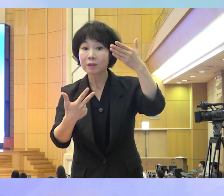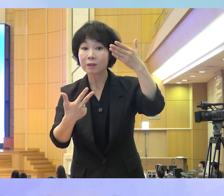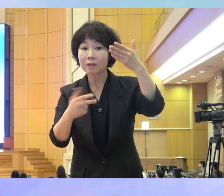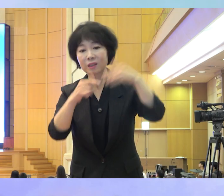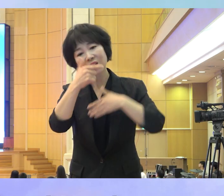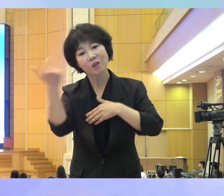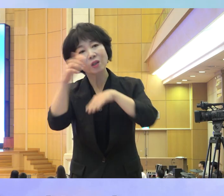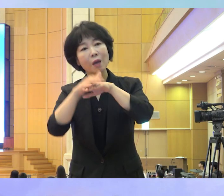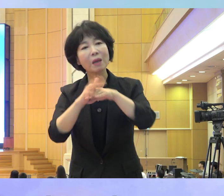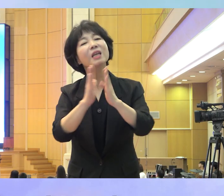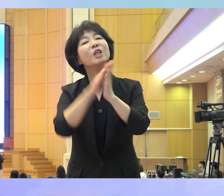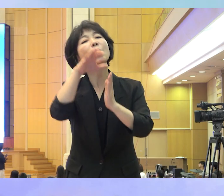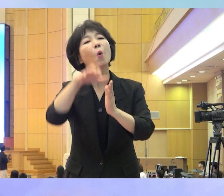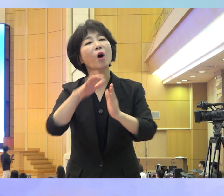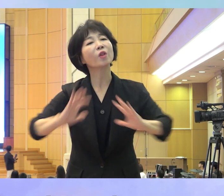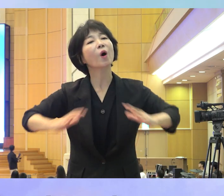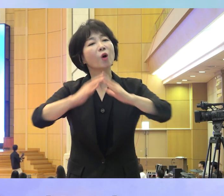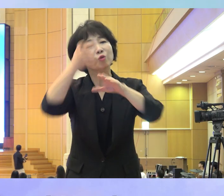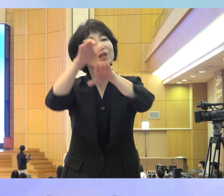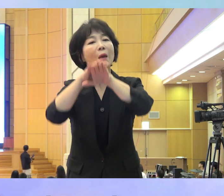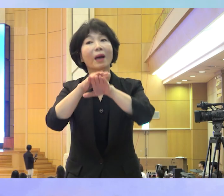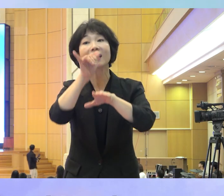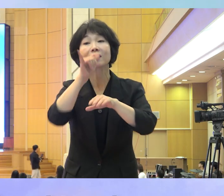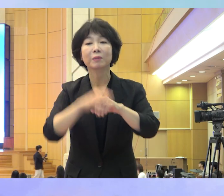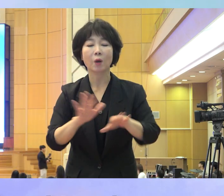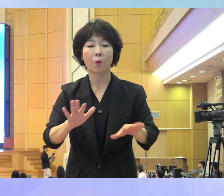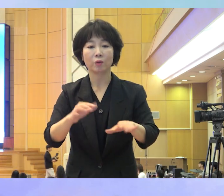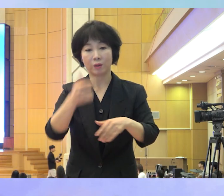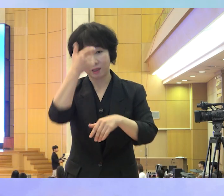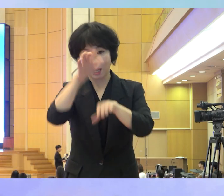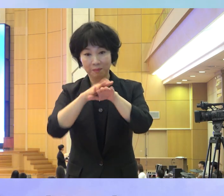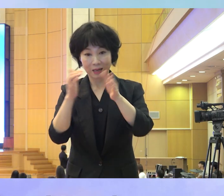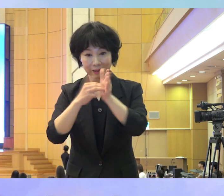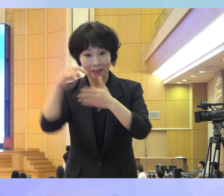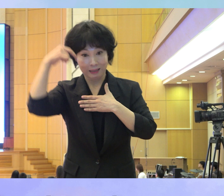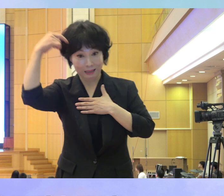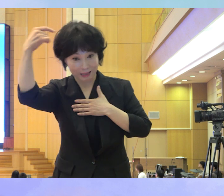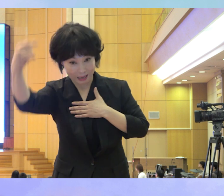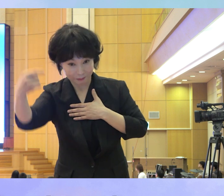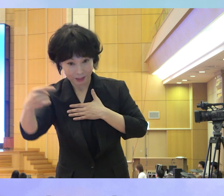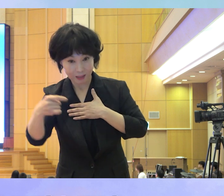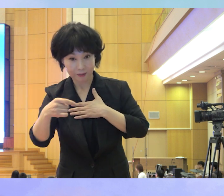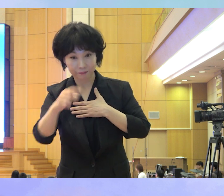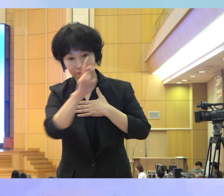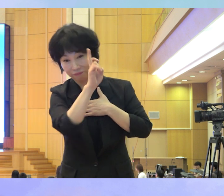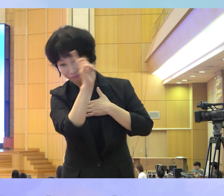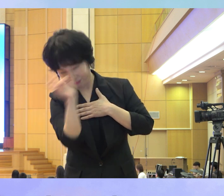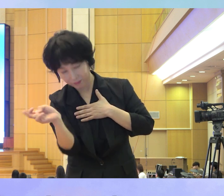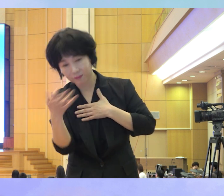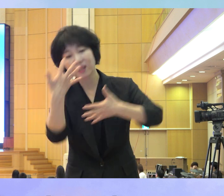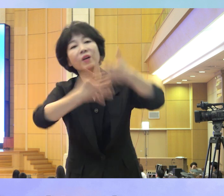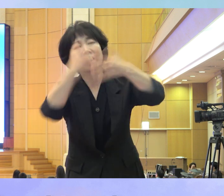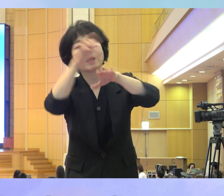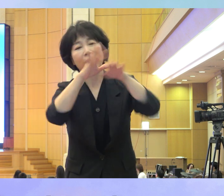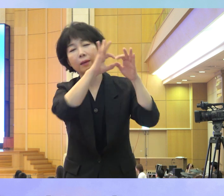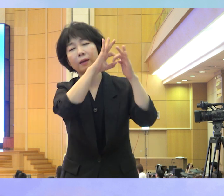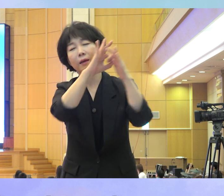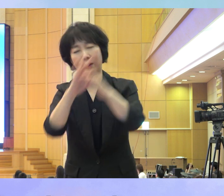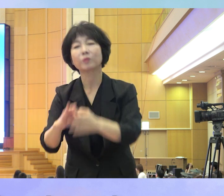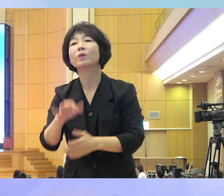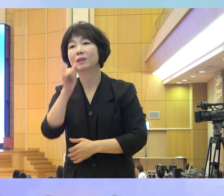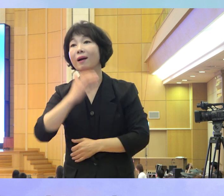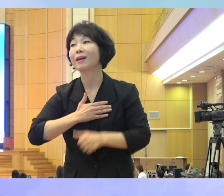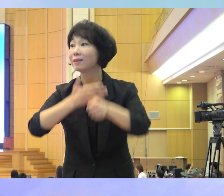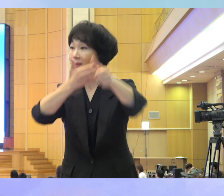건축 기공 예배를 드리도록 하겠습니다. 오늘 3부 예배 후 계시록 영상 예배와 초급 성경 교육이 있다는